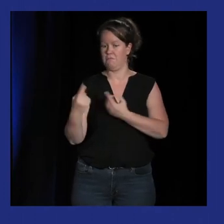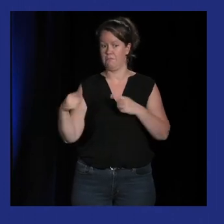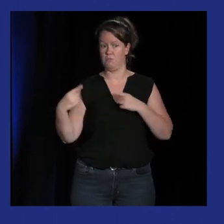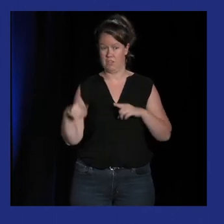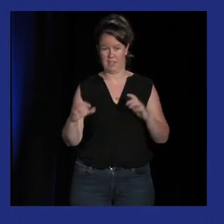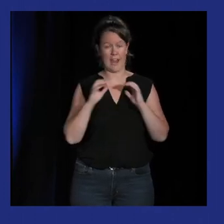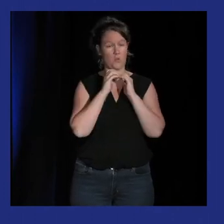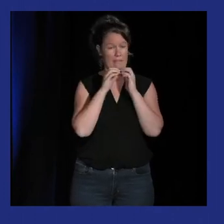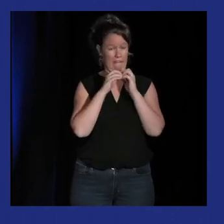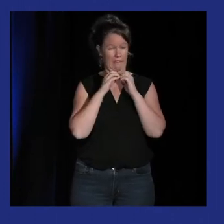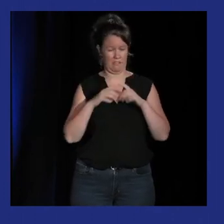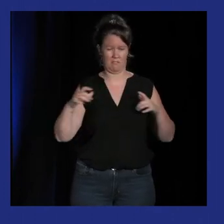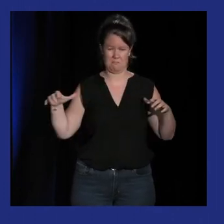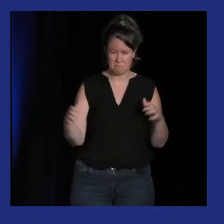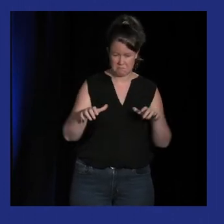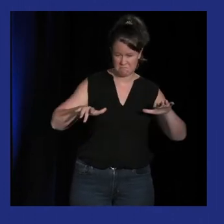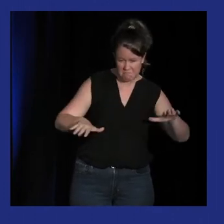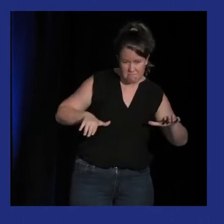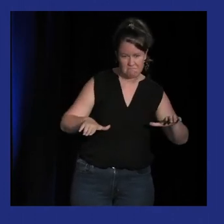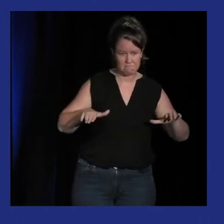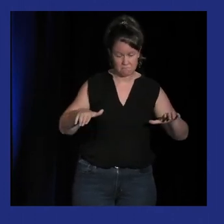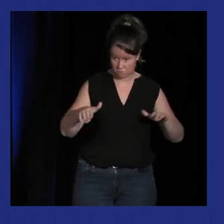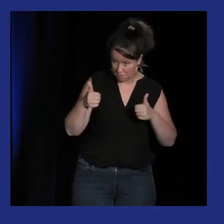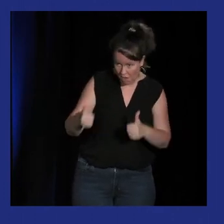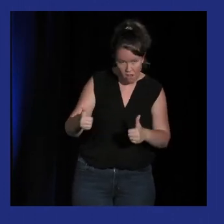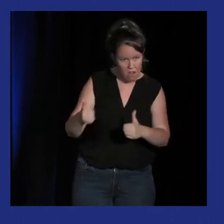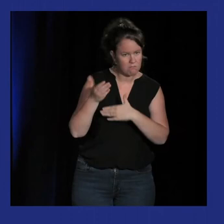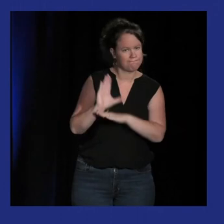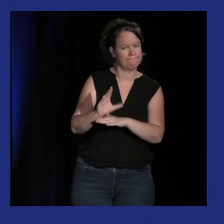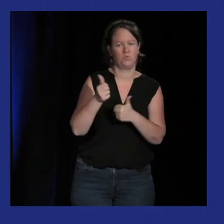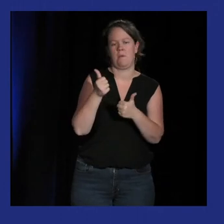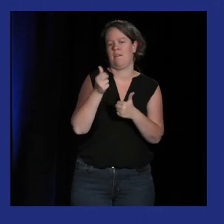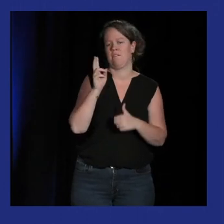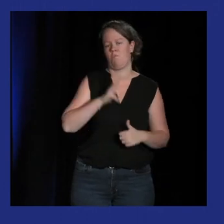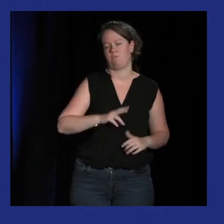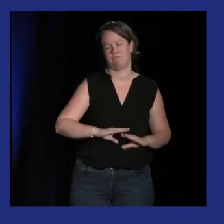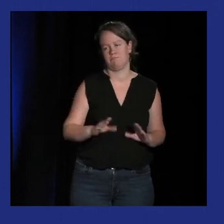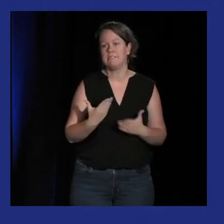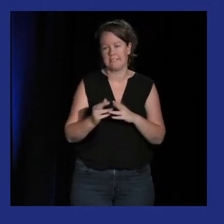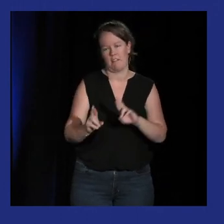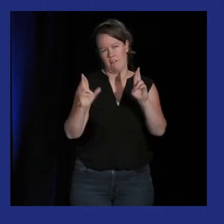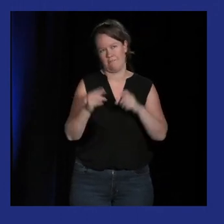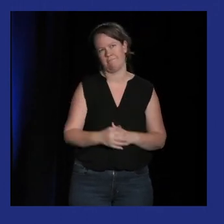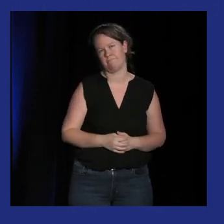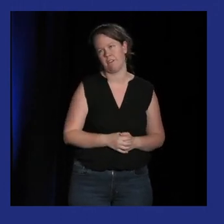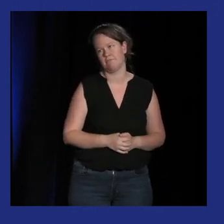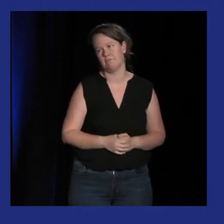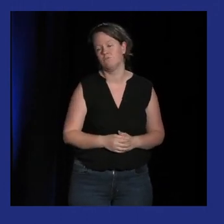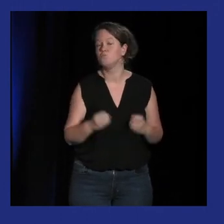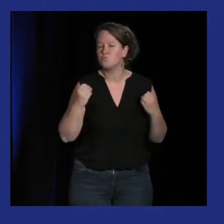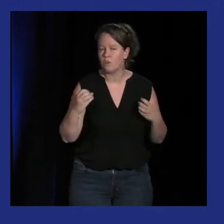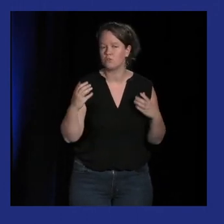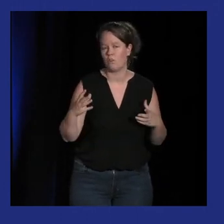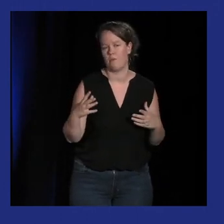concerts et là aussi c'était un exemple mais c'est quand même assez rare voilà c'est vrai que on va avoir tendance à recevoir des demandes